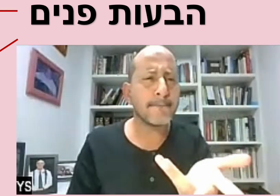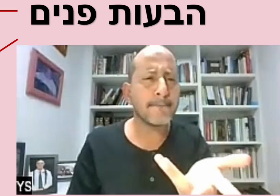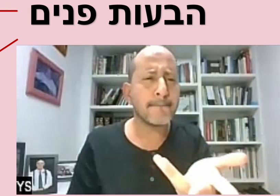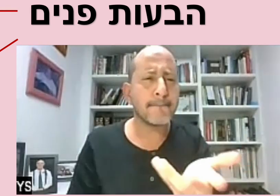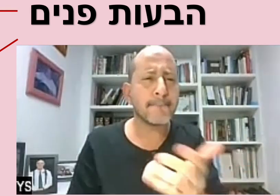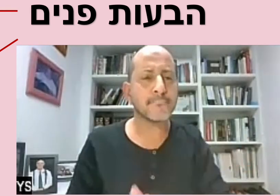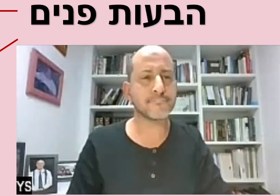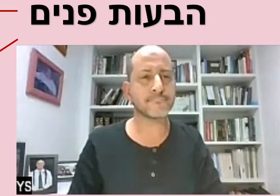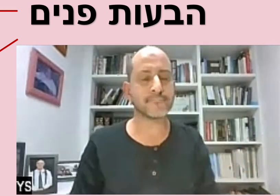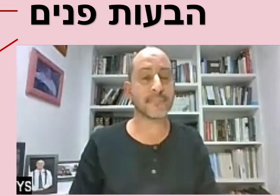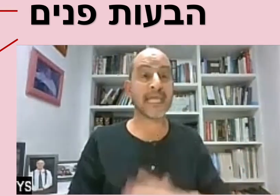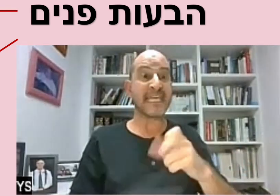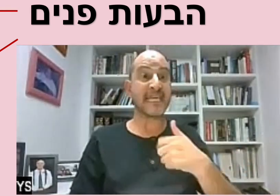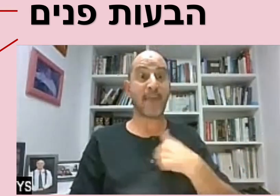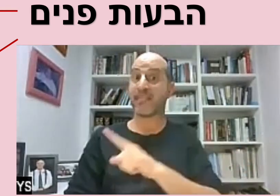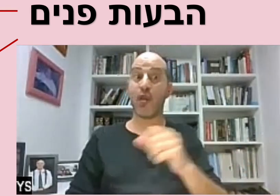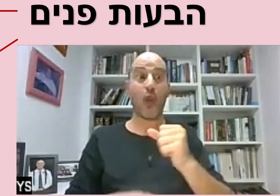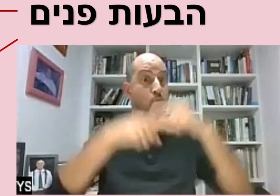השם, מה השם שלך?